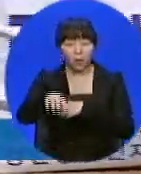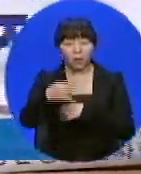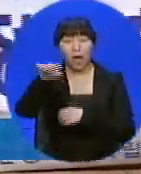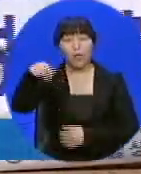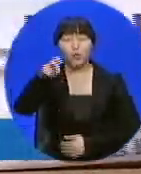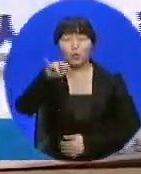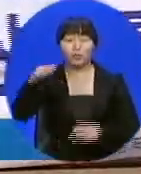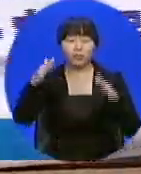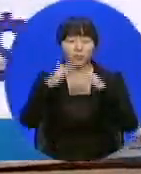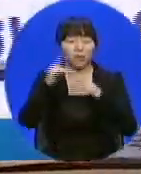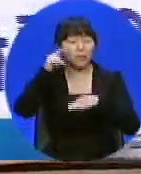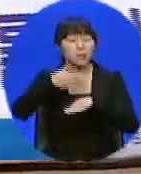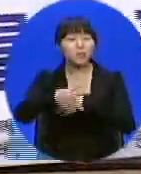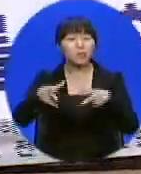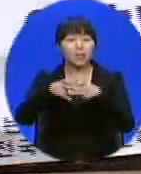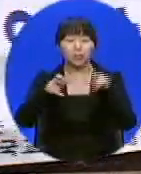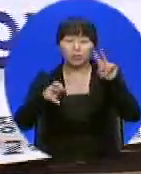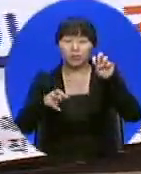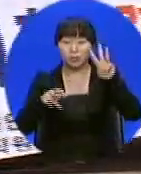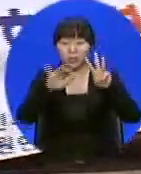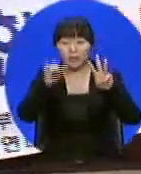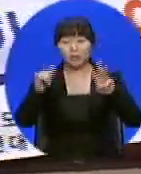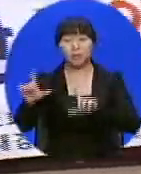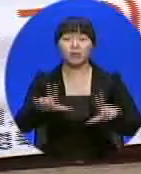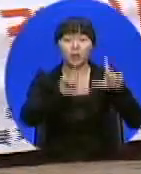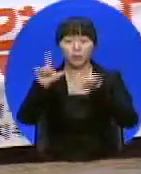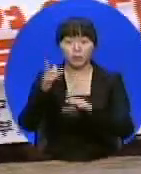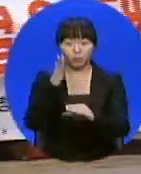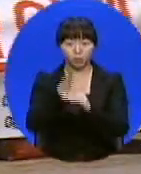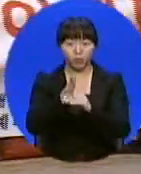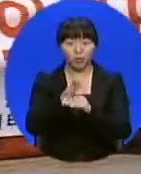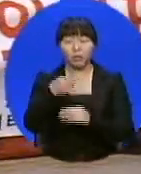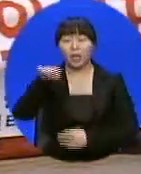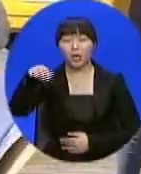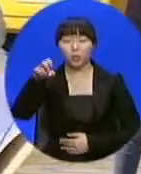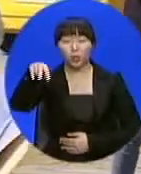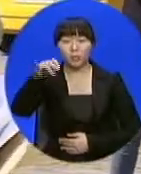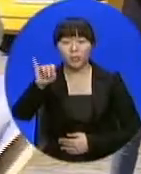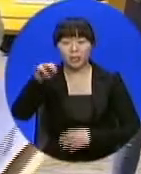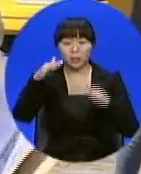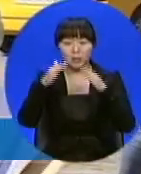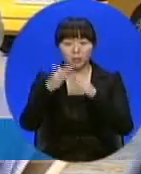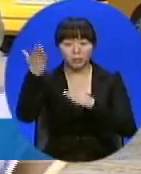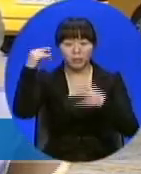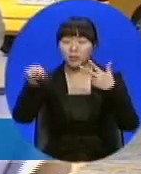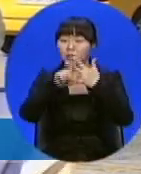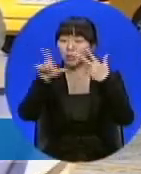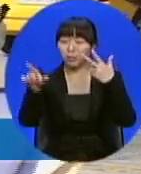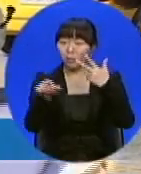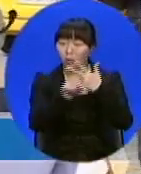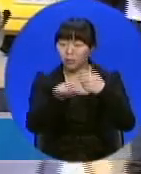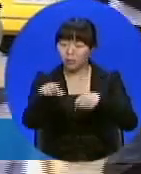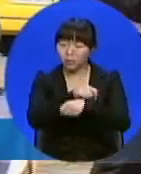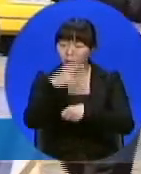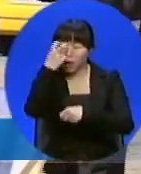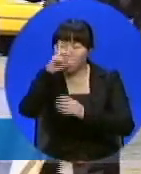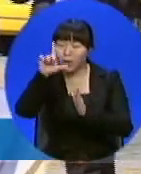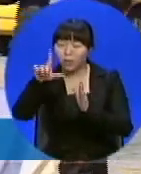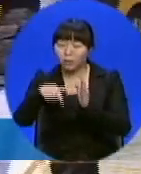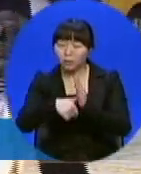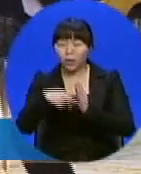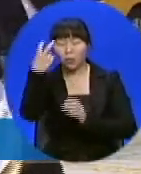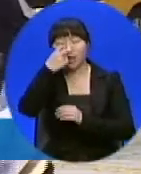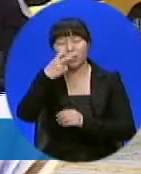다솜이집은 지적장애인 23명이 생활하고 있습니다. 다솜이집은 지난해 7월 포항시 특정감사에서